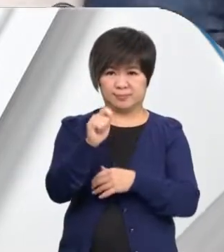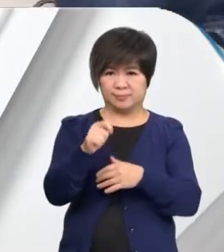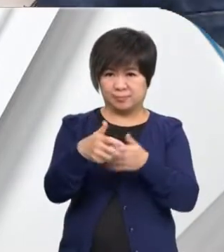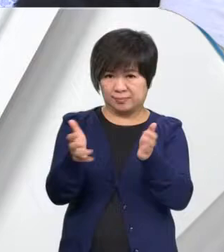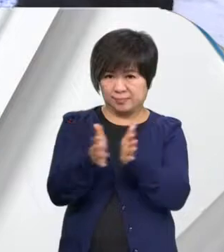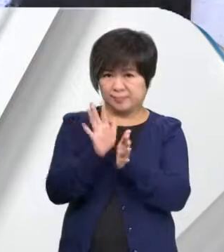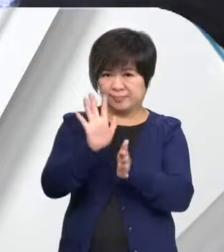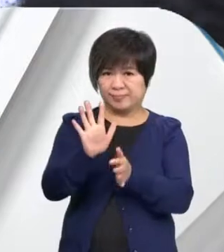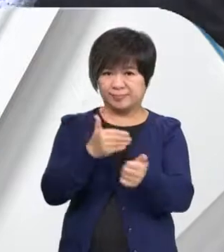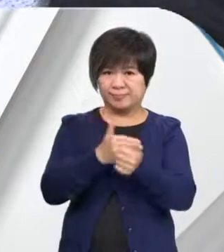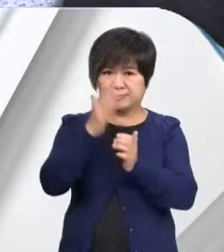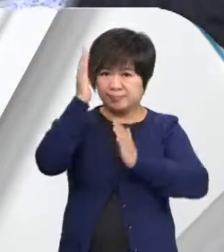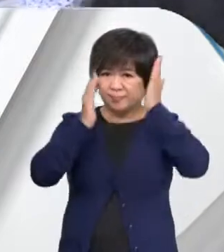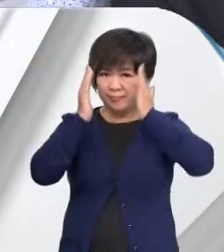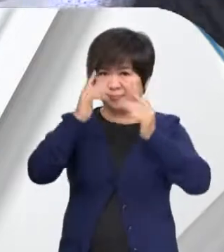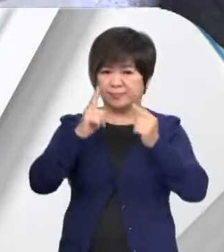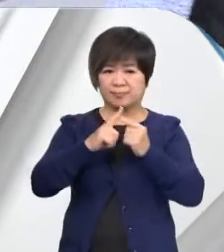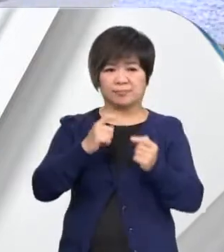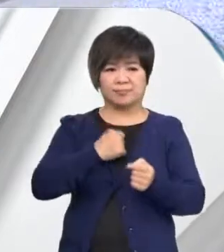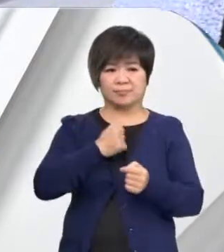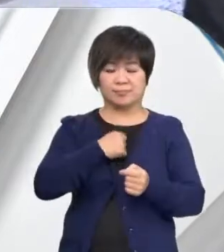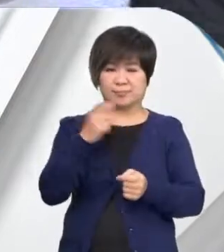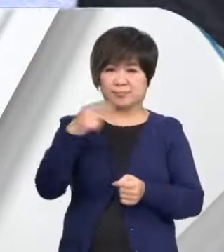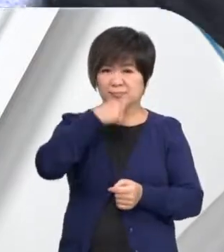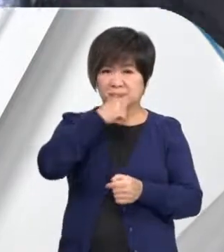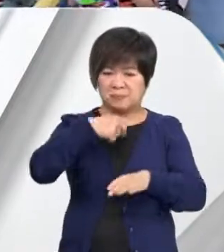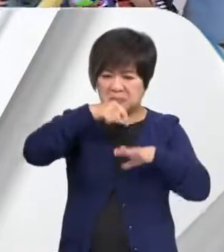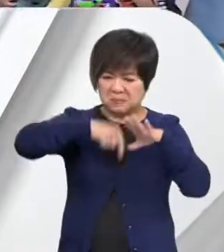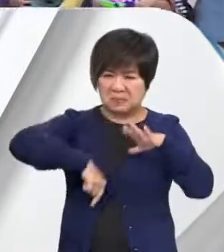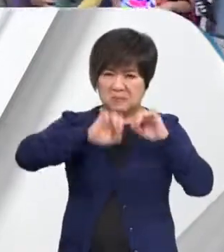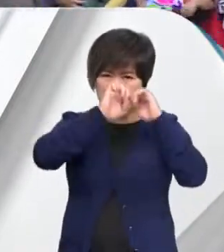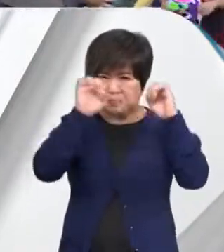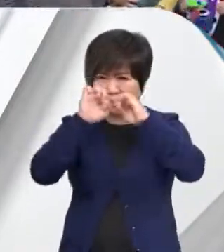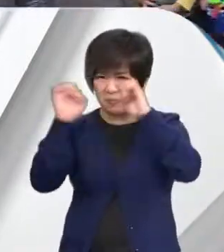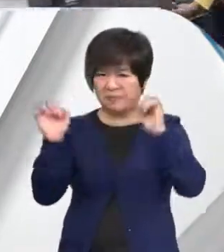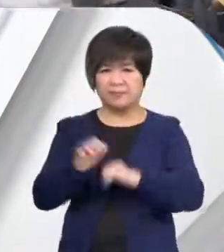姐本行客到马来西亚，今日来台湾，成都搞台独，下个新闻是革命，台独不妥。